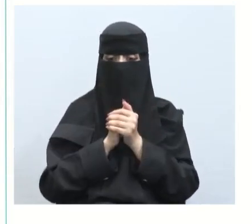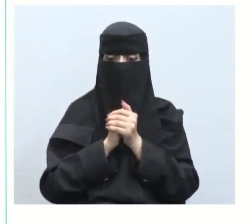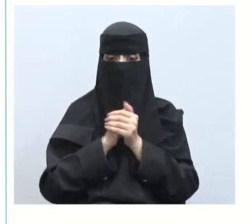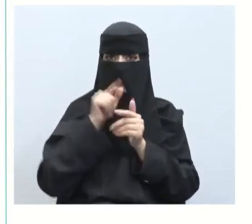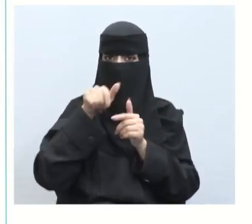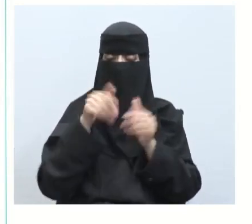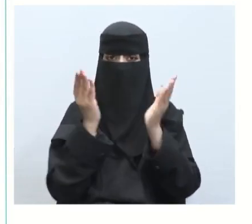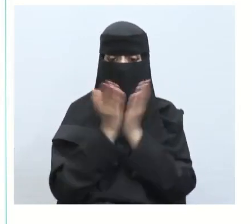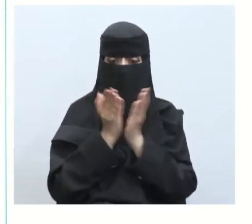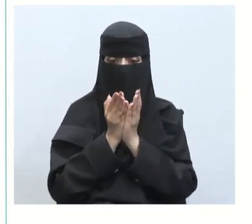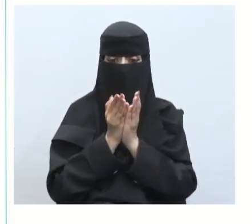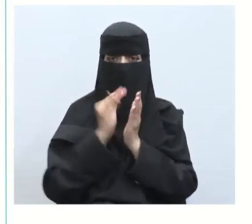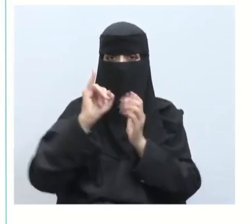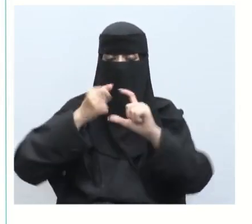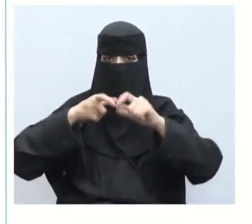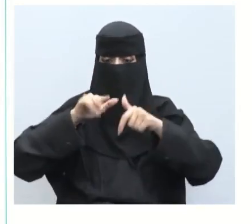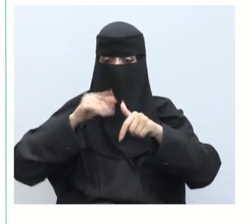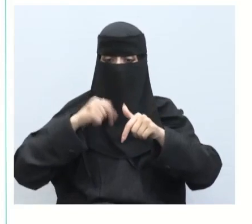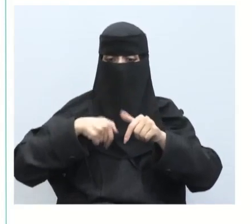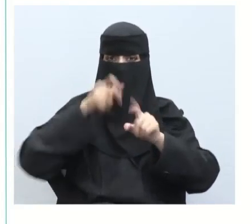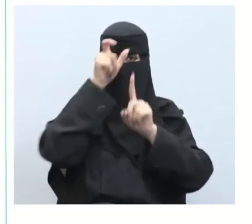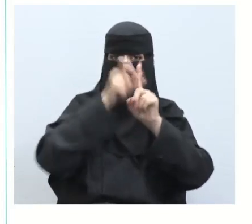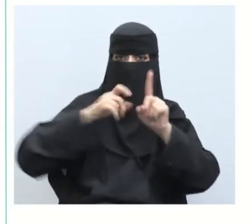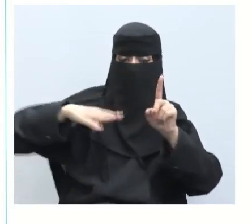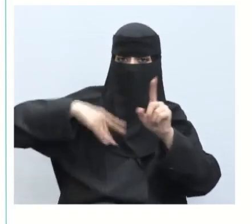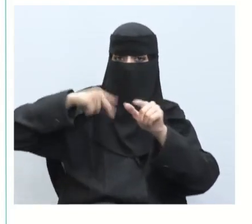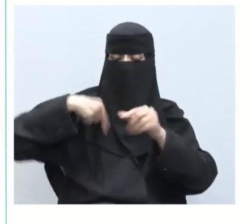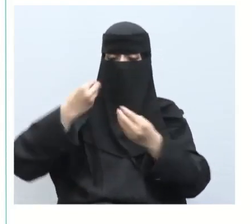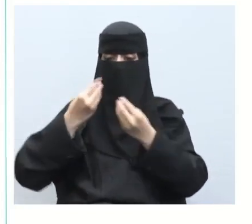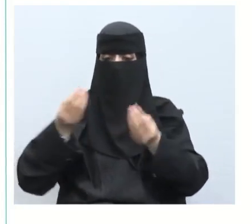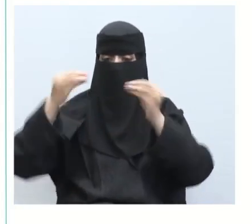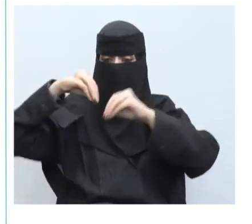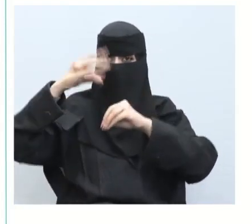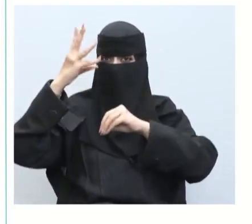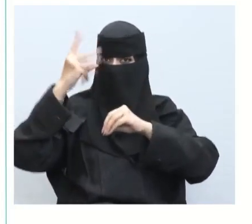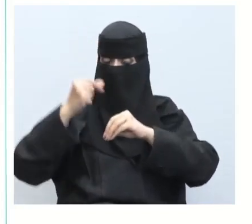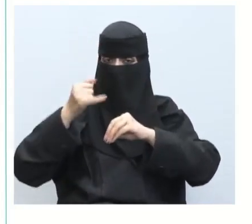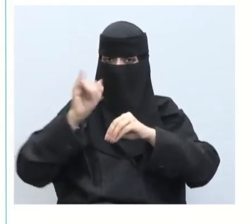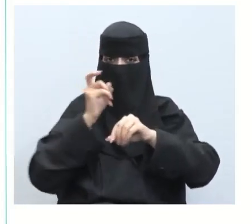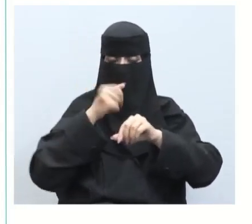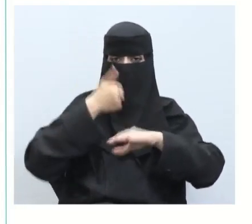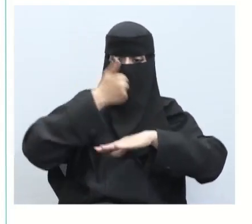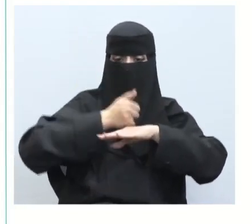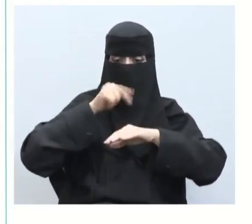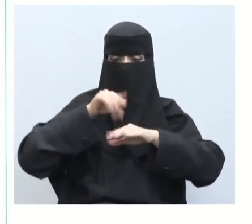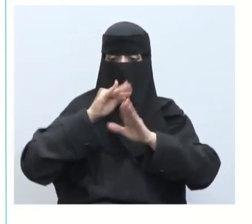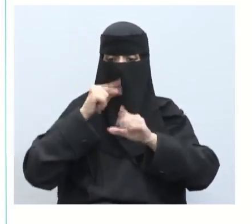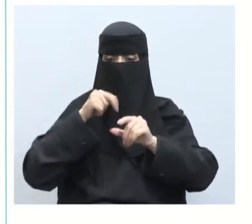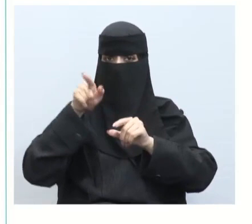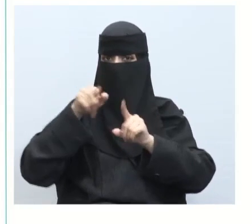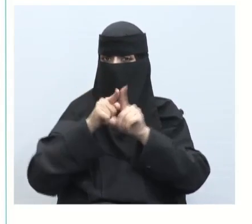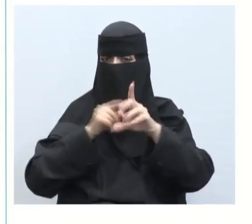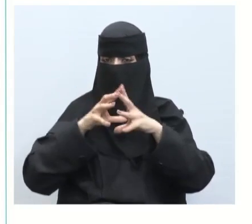دراسه للمنظمات والمديرين فعلين وتم اعداد عدد من المباد الاداريه حيث نقصد